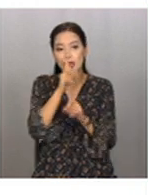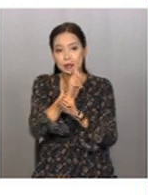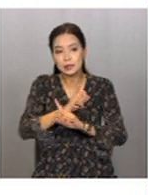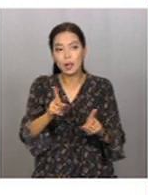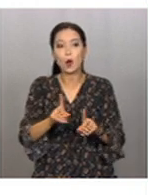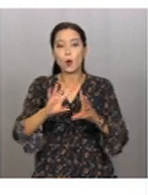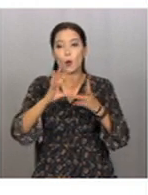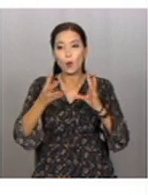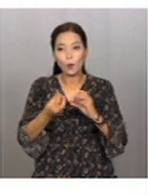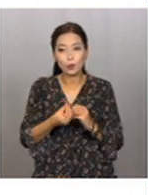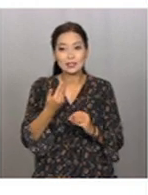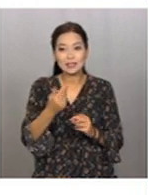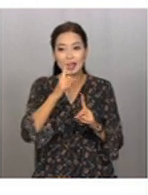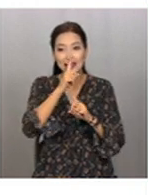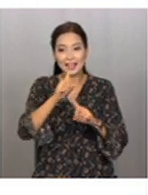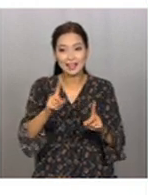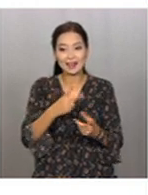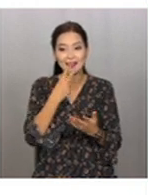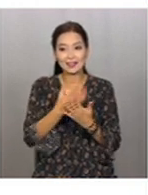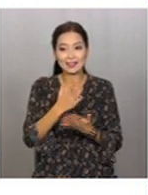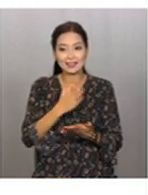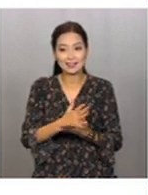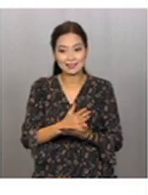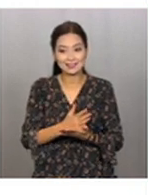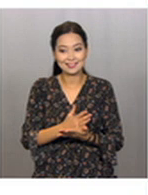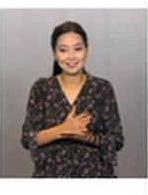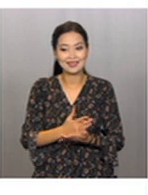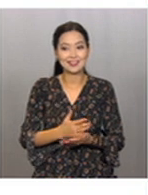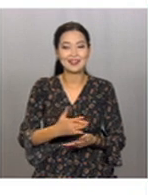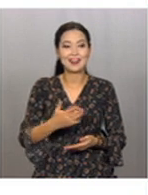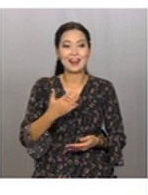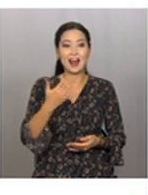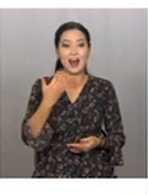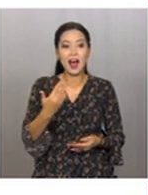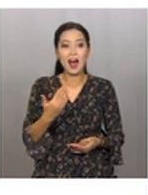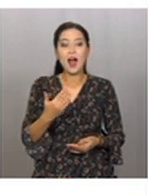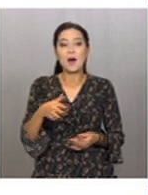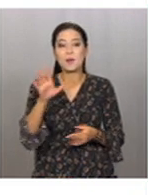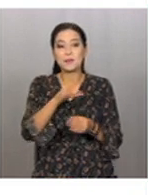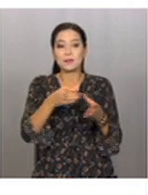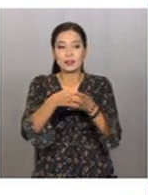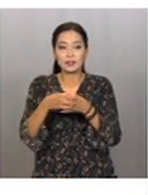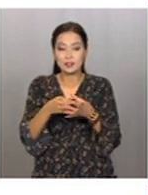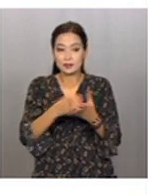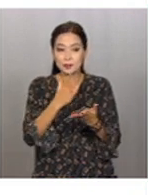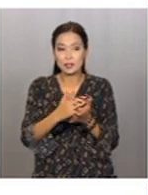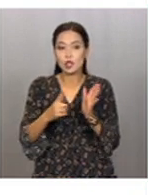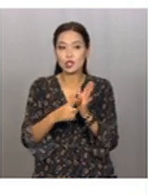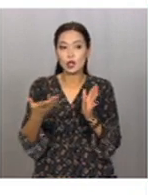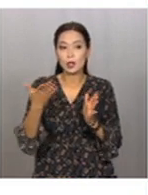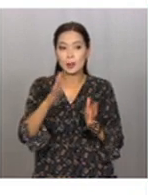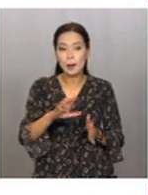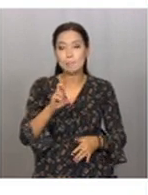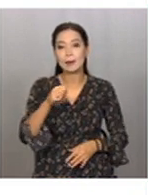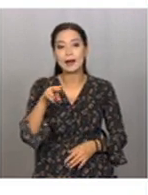мен ерекшелігі бар өнер түрі. Айтыс бірнеше түрлерге бөлінеді. Бәдік айтыс,